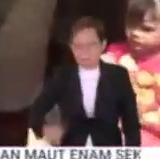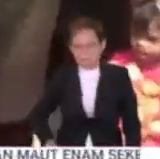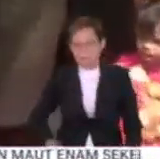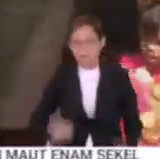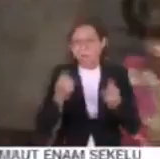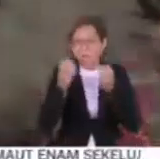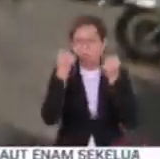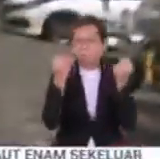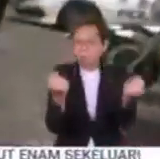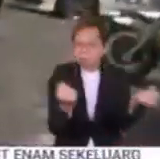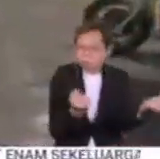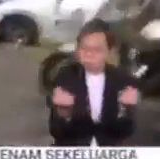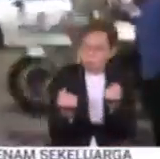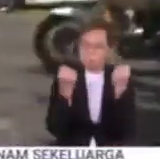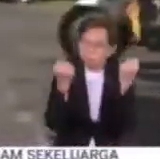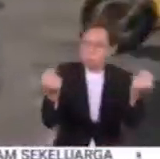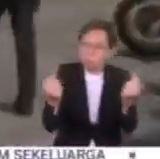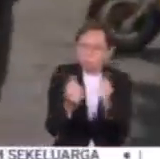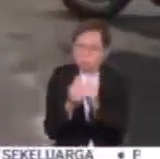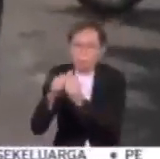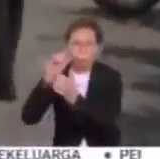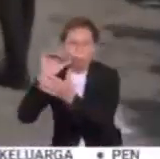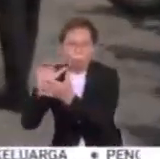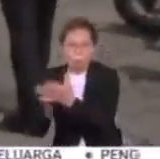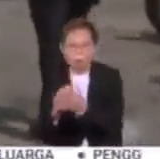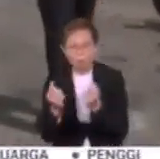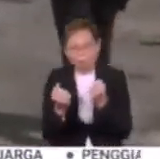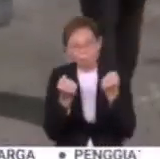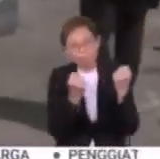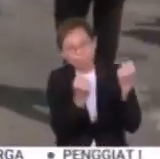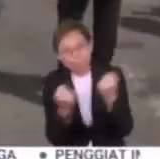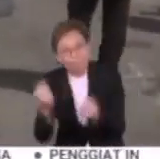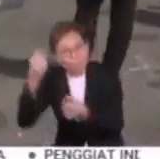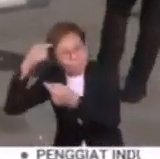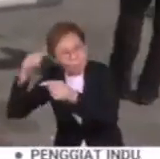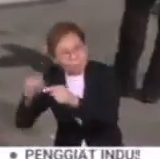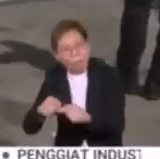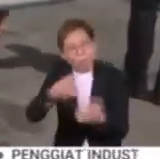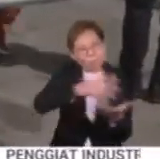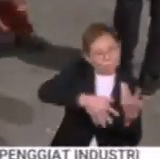yang memandu sendiri kereta dengan ditemani tungku Azizah